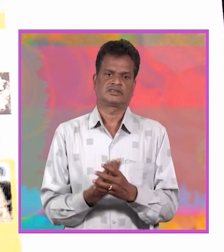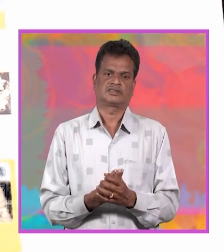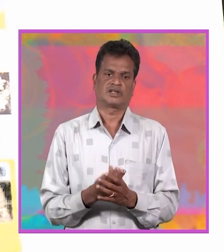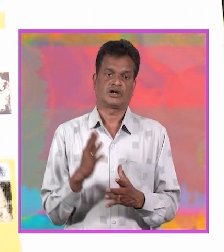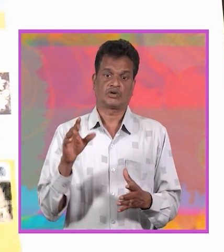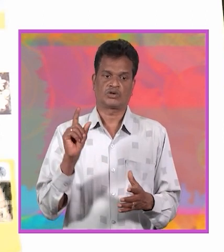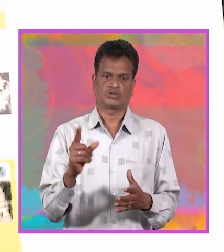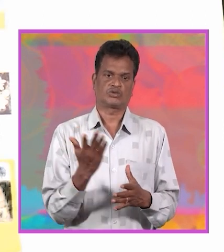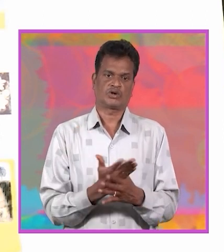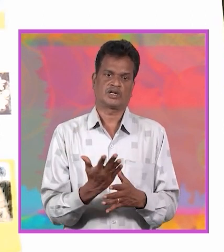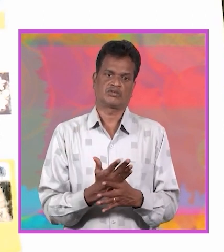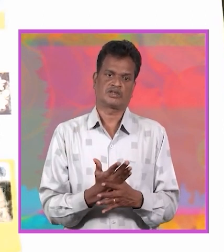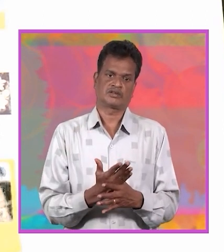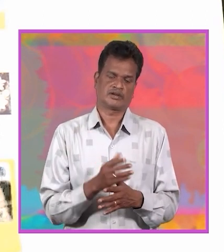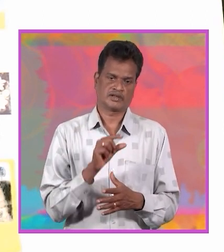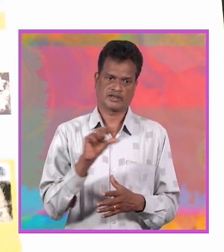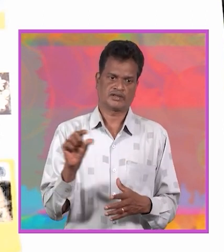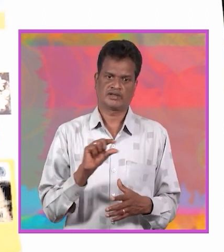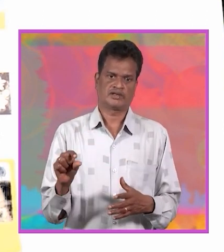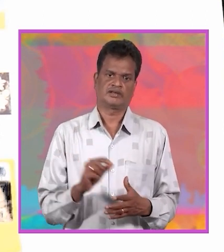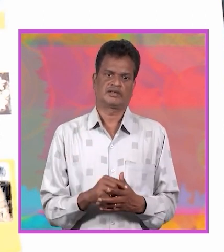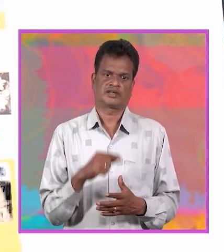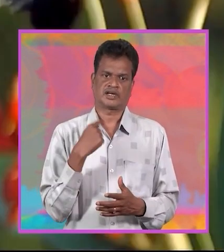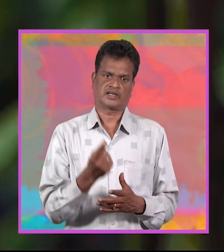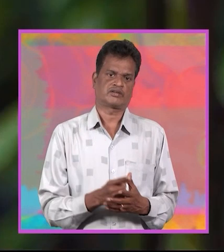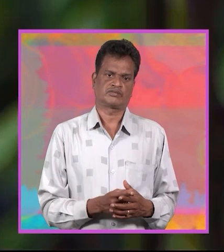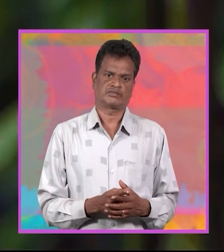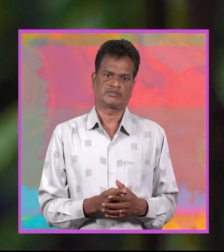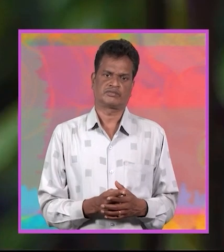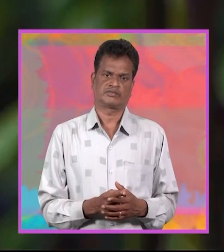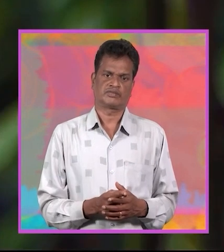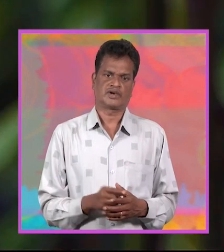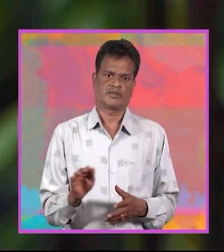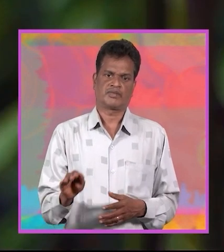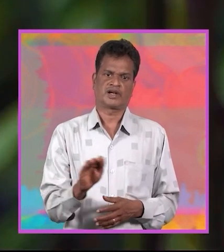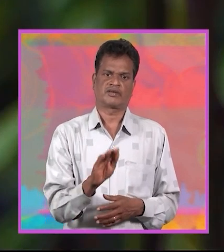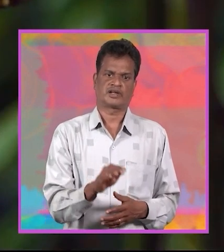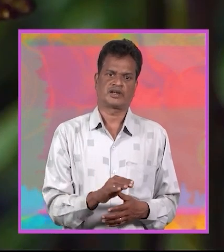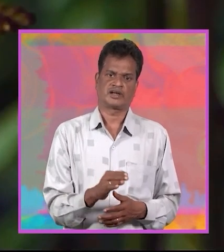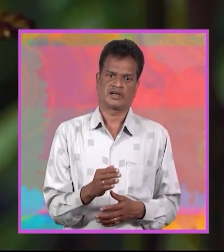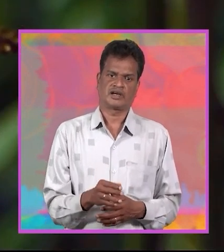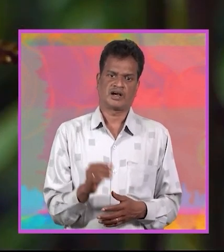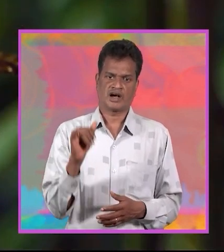குறிக்கக்கூடியது தொழிற்பெயர் என்று அழைக்கிறோம். மாணவர்களே, அறுவகை பெயர் சொற்களை பற்றி